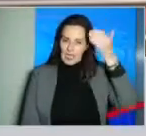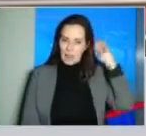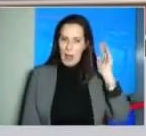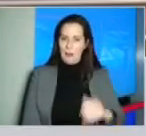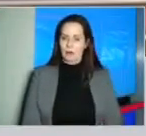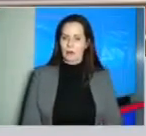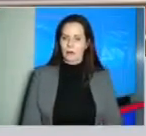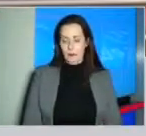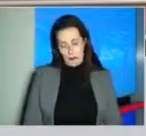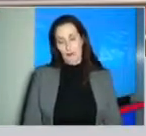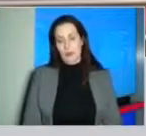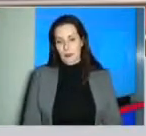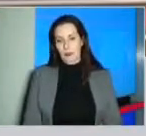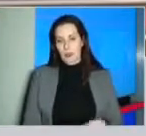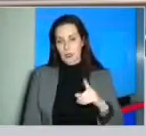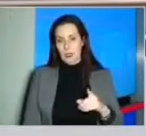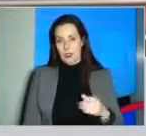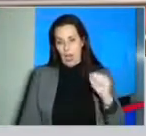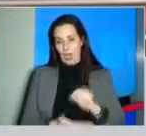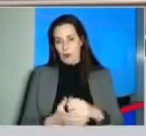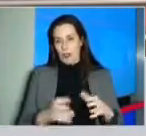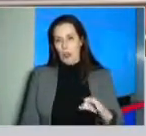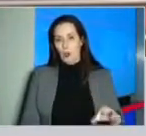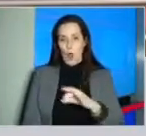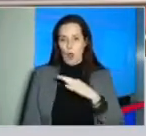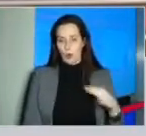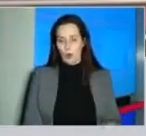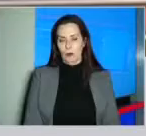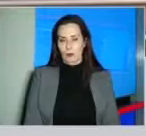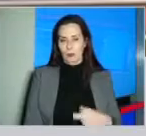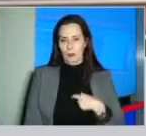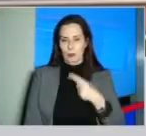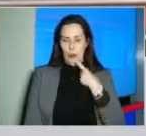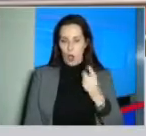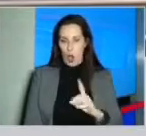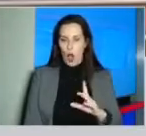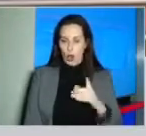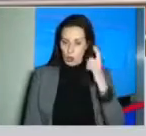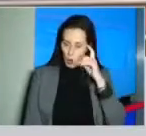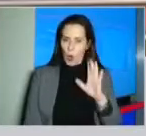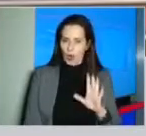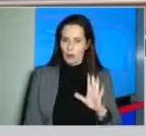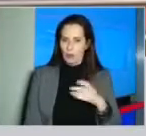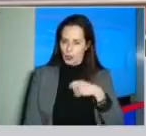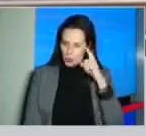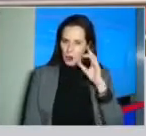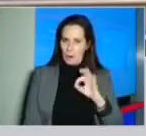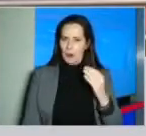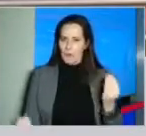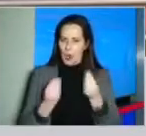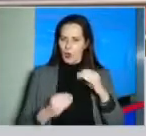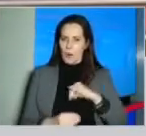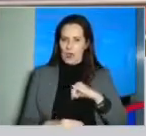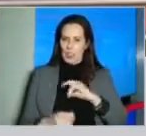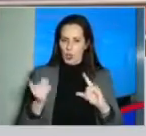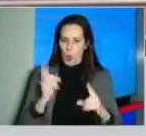ללפיד, שכנראה זה יבוא על חשבון כולנו? תראי, אני לא יכולה להגיד דואגת ומודאגת, אני חושבת שבאמת משהו מעניין